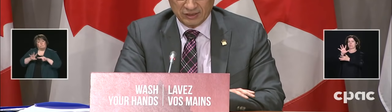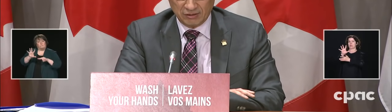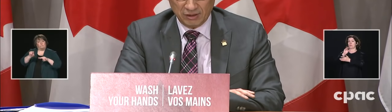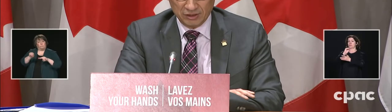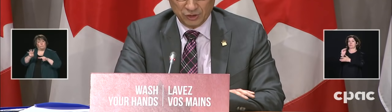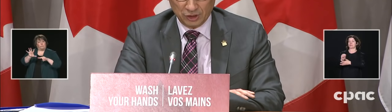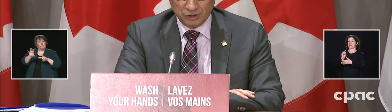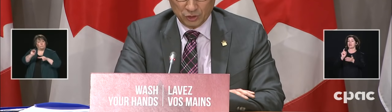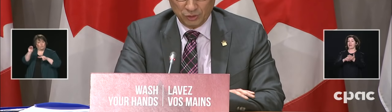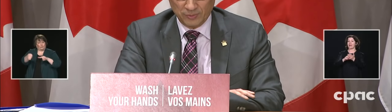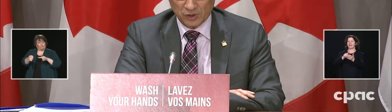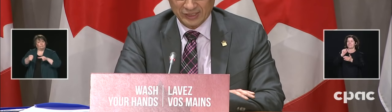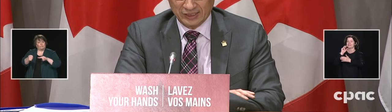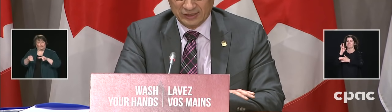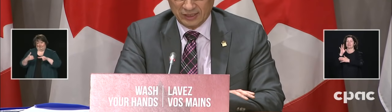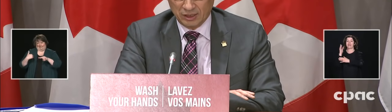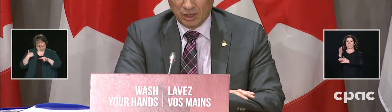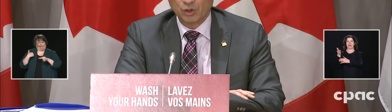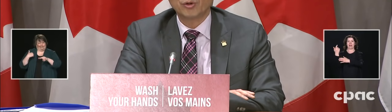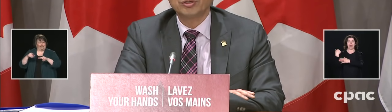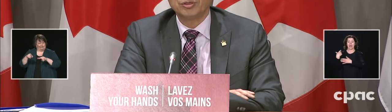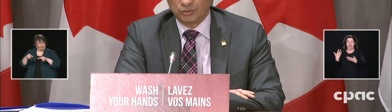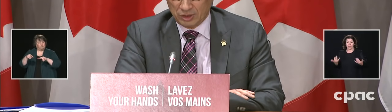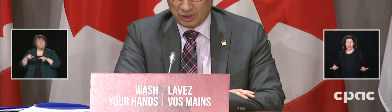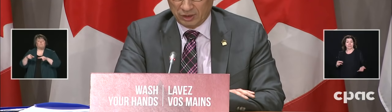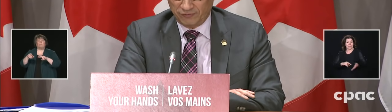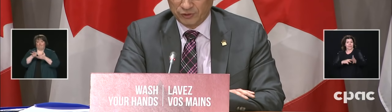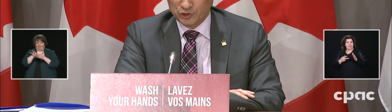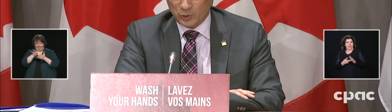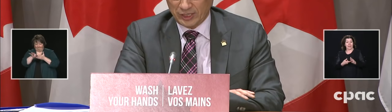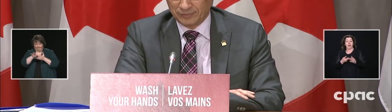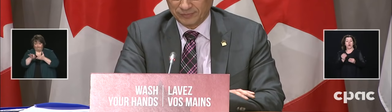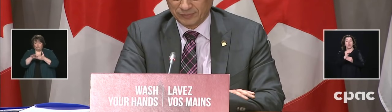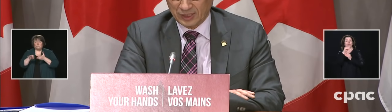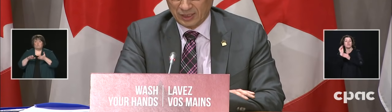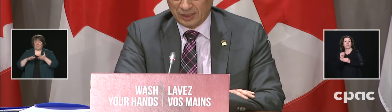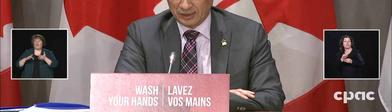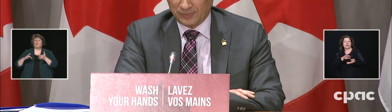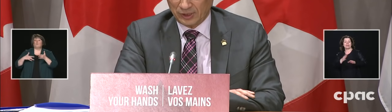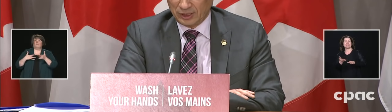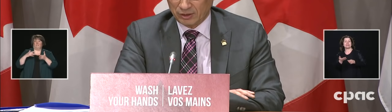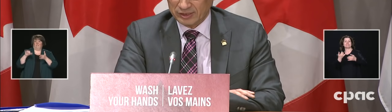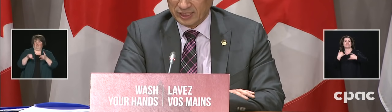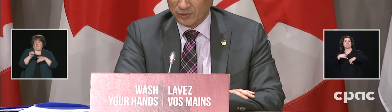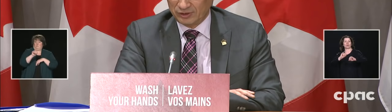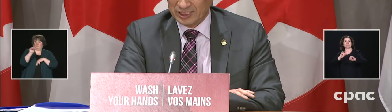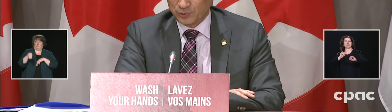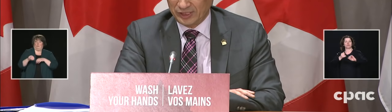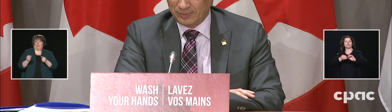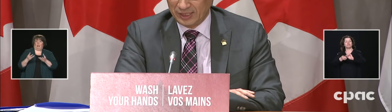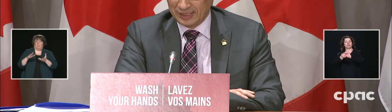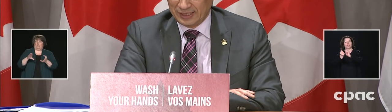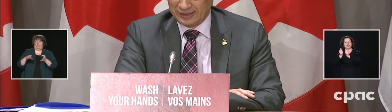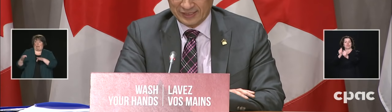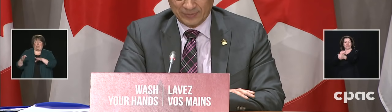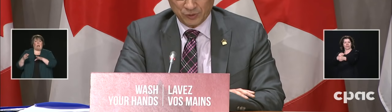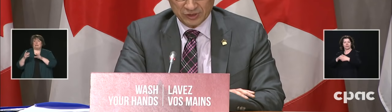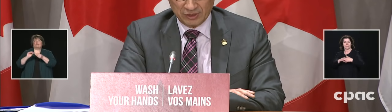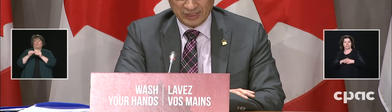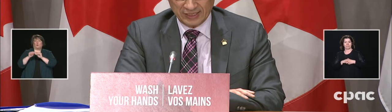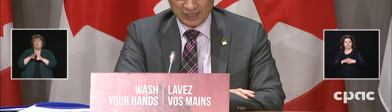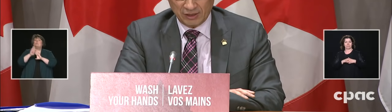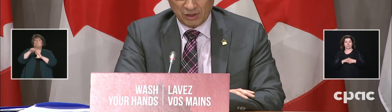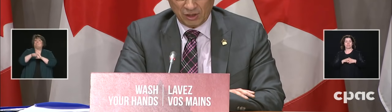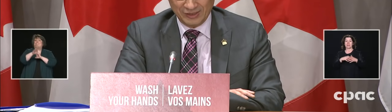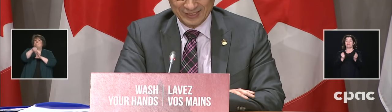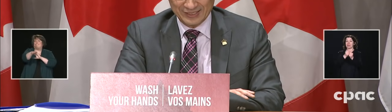On s'attend à ce que le taux de mortalité continue de fluctuer. D'après les renseignements disponibles,